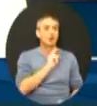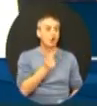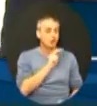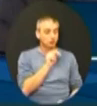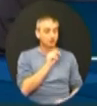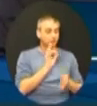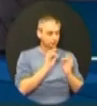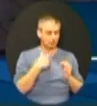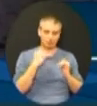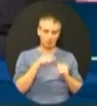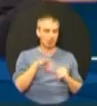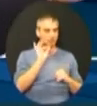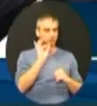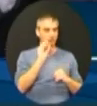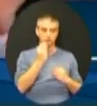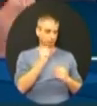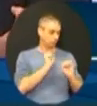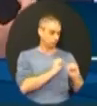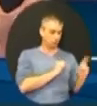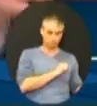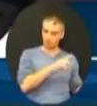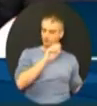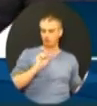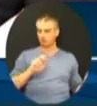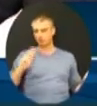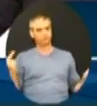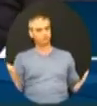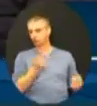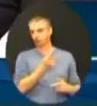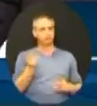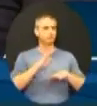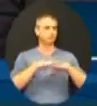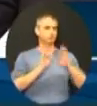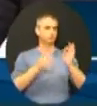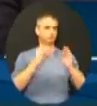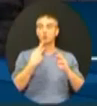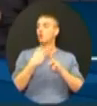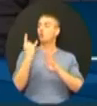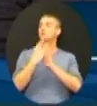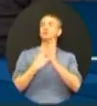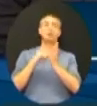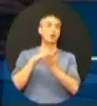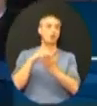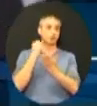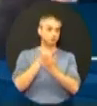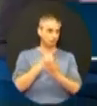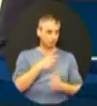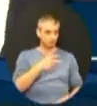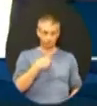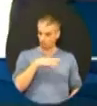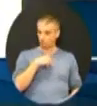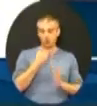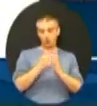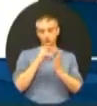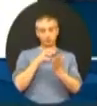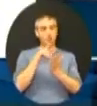משפטית אני יכול למצוא מישהו שיתמוך בדעה א' בדעה ב ושניהם משפטנים בכירים ולגיטימי באמת אני בכוונה לוקחת את